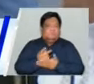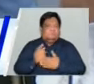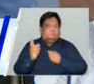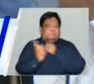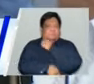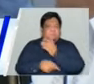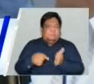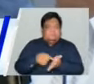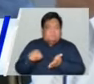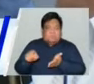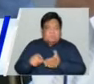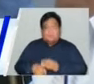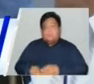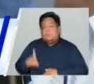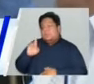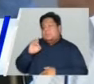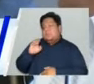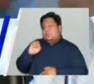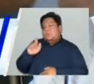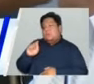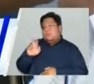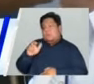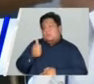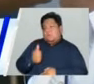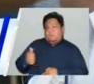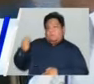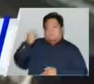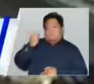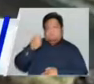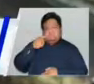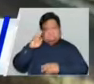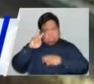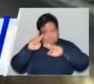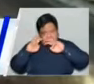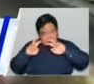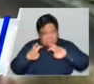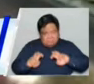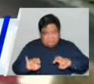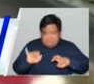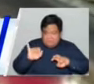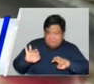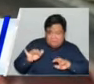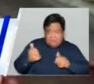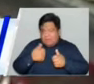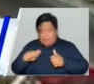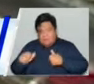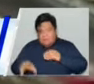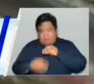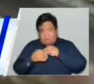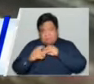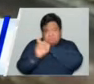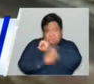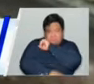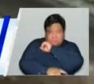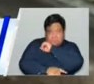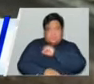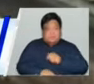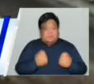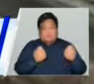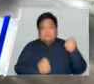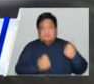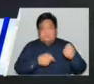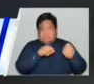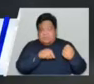Bautista, iniimbestigahan nila ang insidente para alamin kung may dagdag pang pananagutan gamit ng SUV ang Protocol Plate 7 na